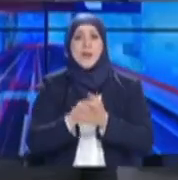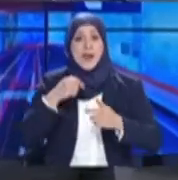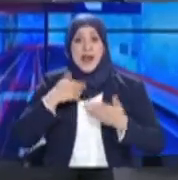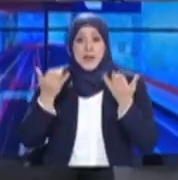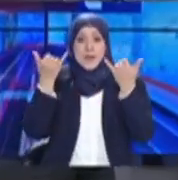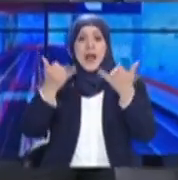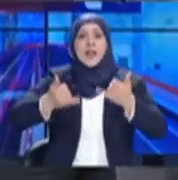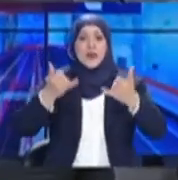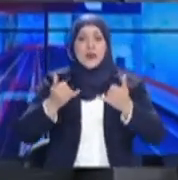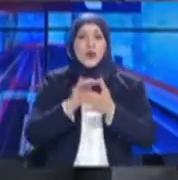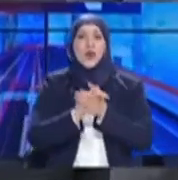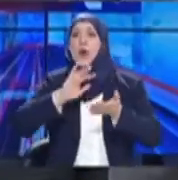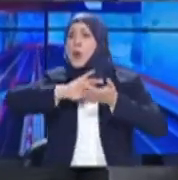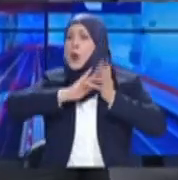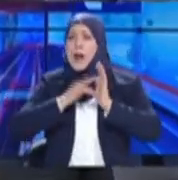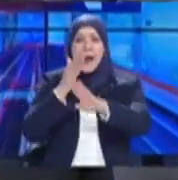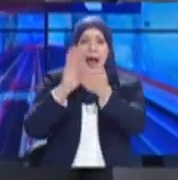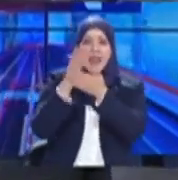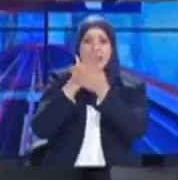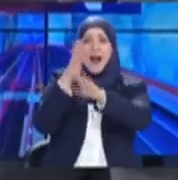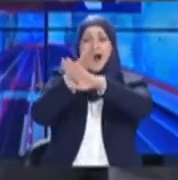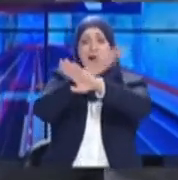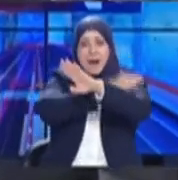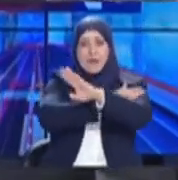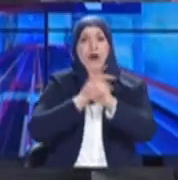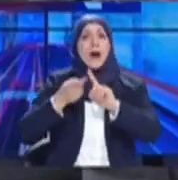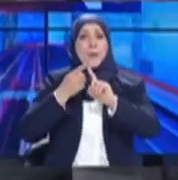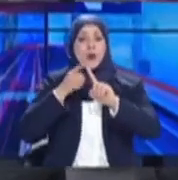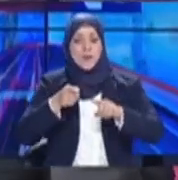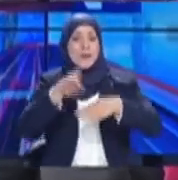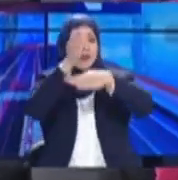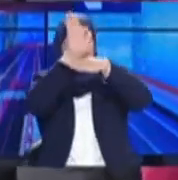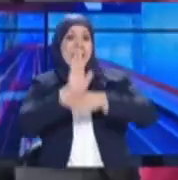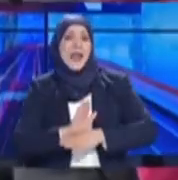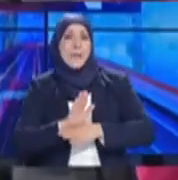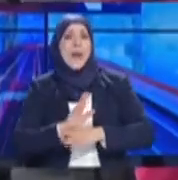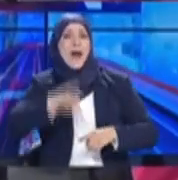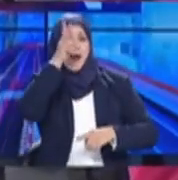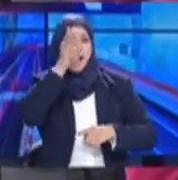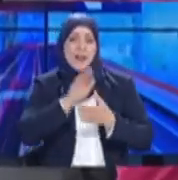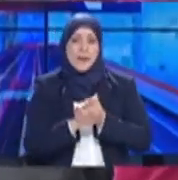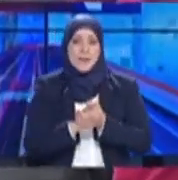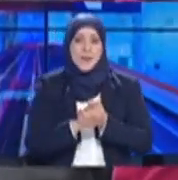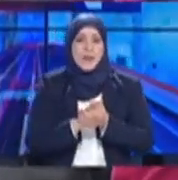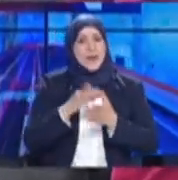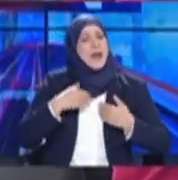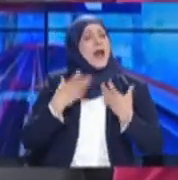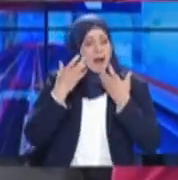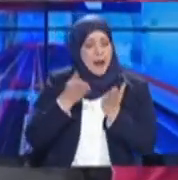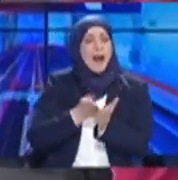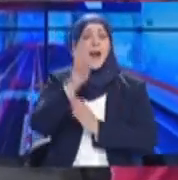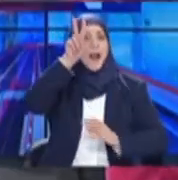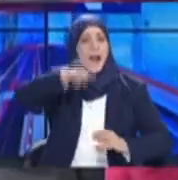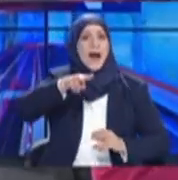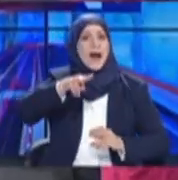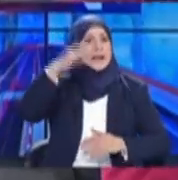كل ما نكون واست باقيين يكونوا اه اكثر استاذ اه اه الحق نحنا حقيقه